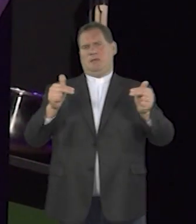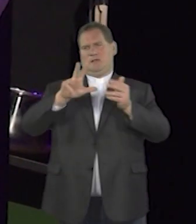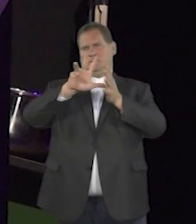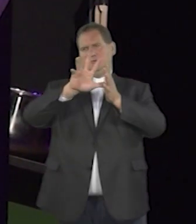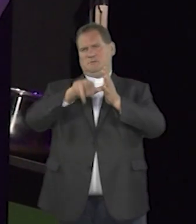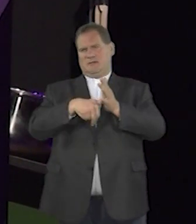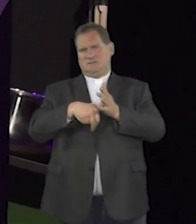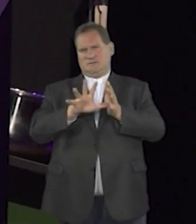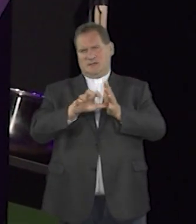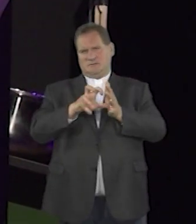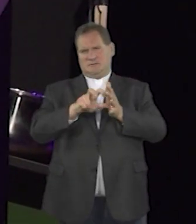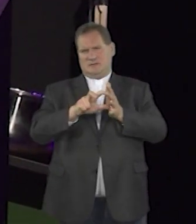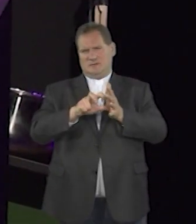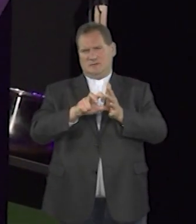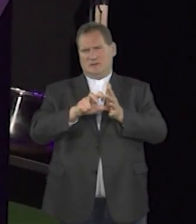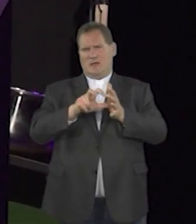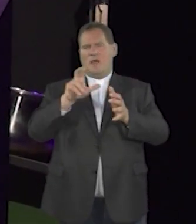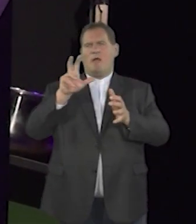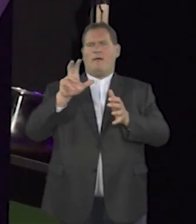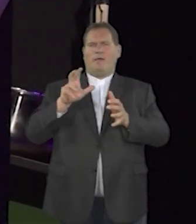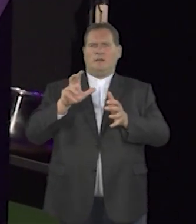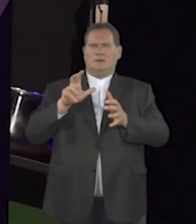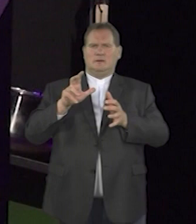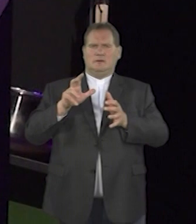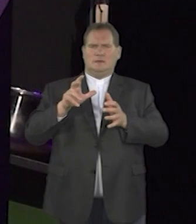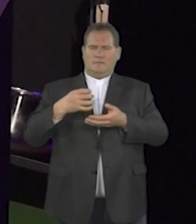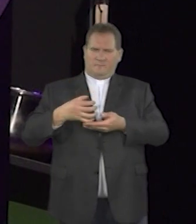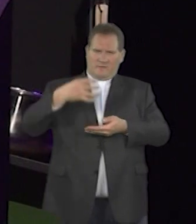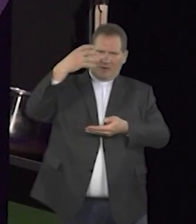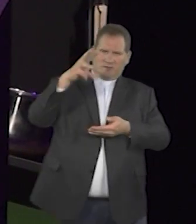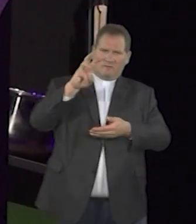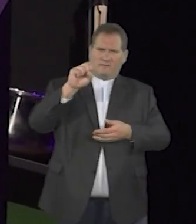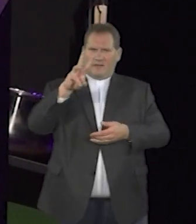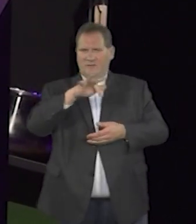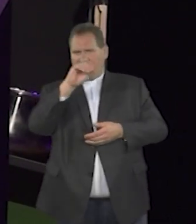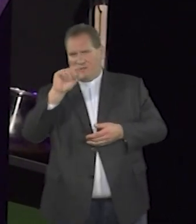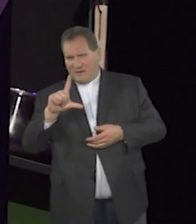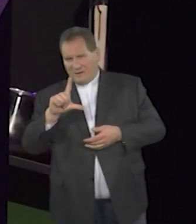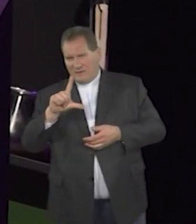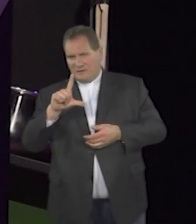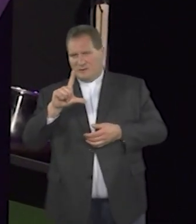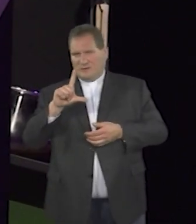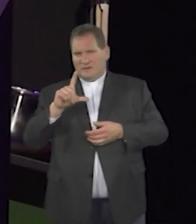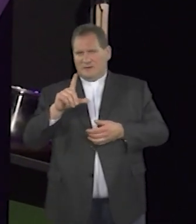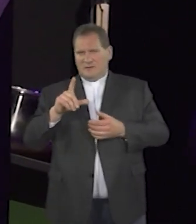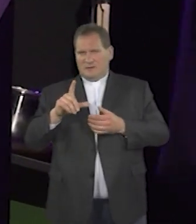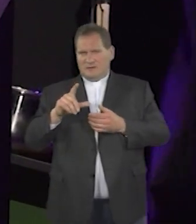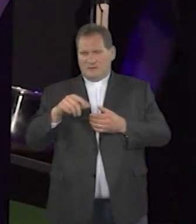na biszkopcie, za nim wieże z wafla, z przodu fosa